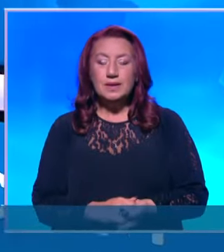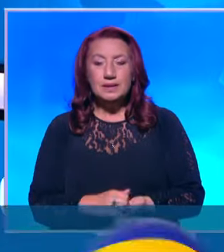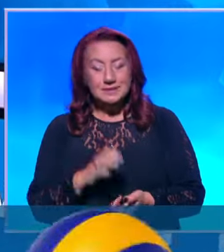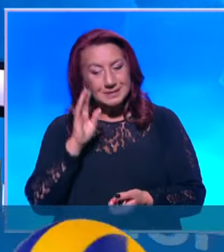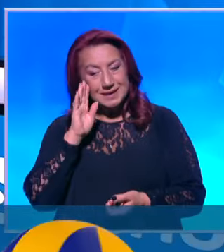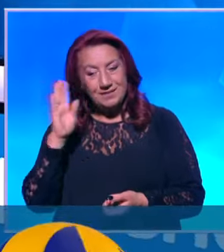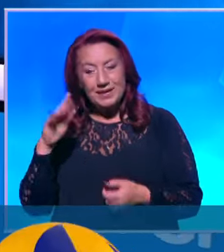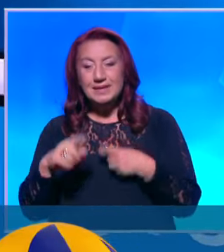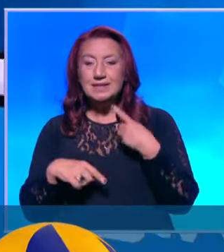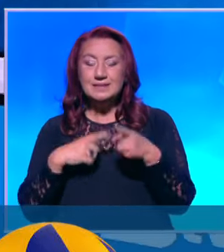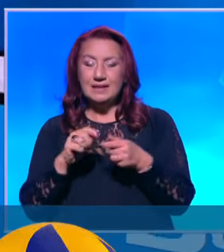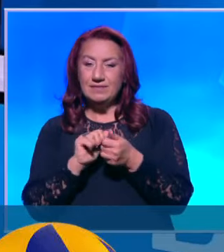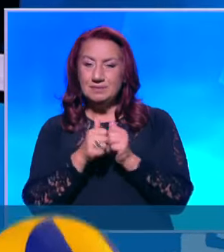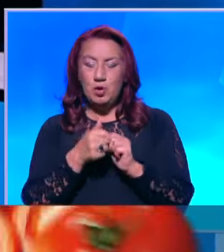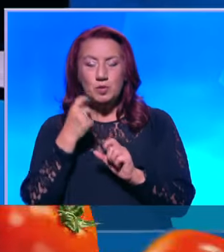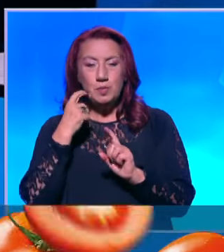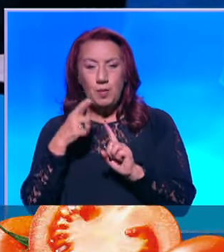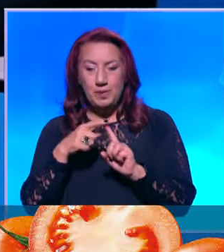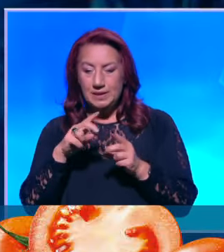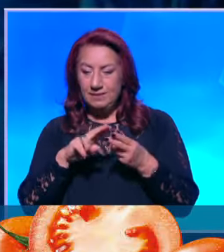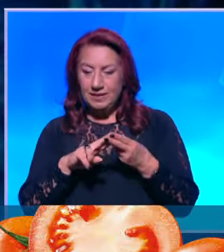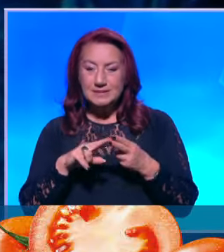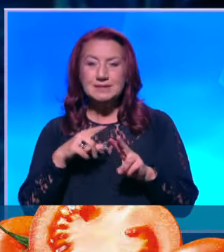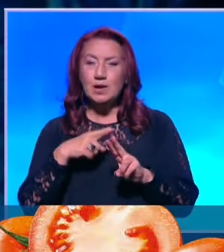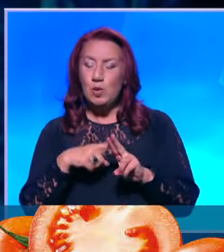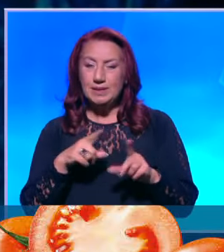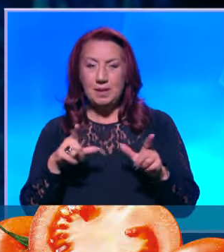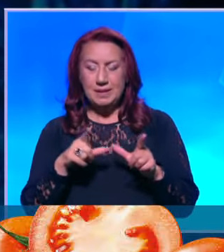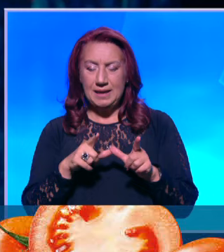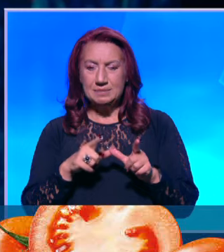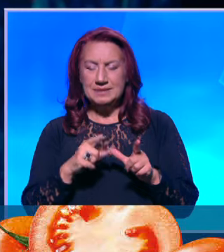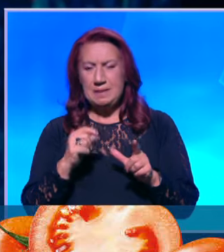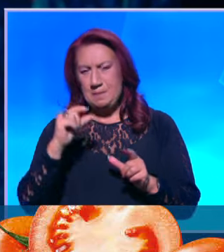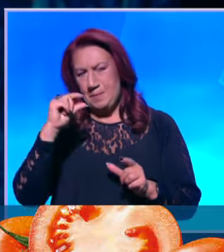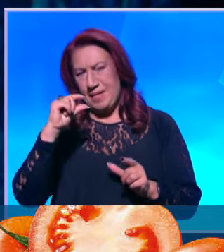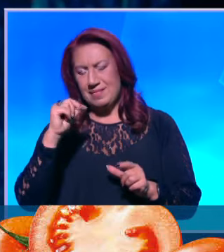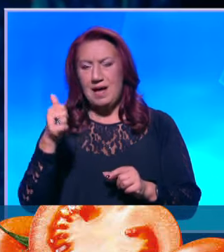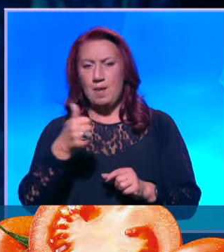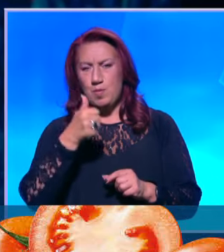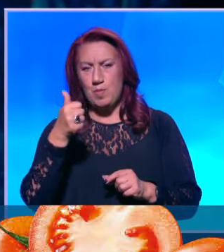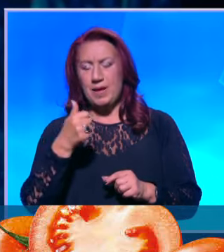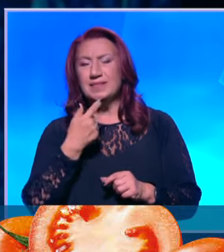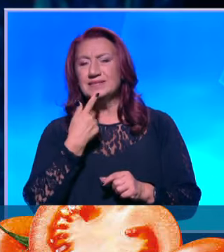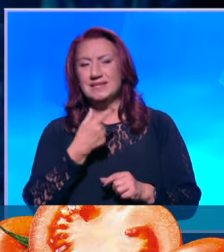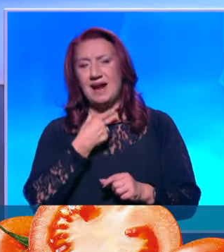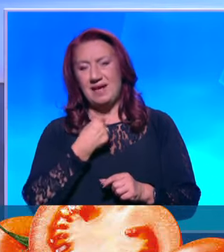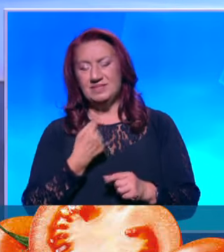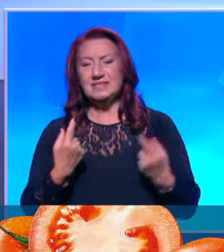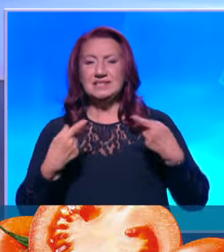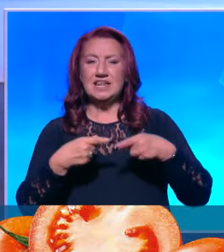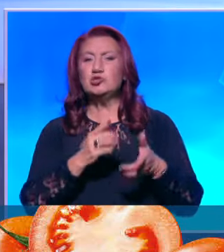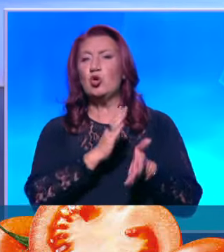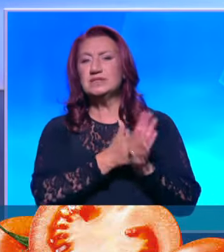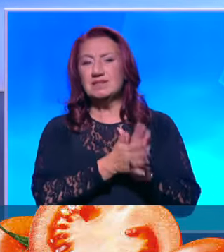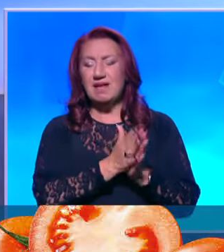здравейте следва спорт по btv аз съм николета маданска минимална победа за левски в столичното дерби срещу славия футболистите